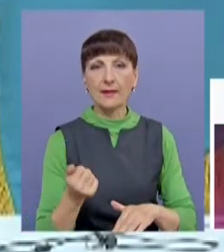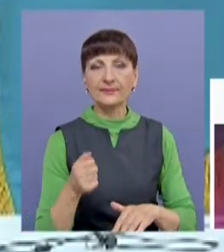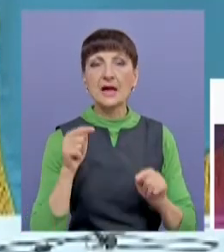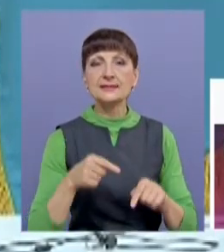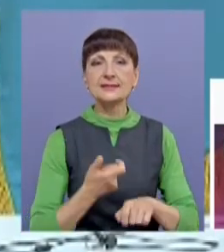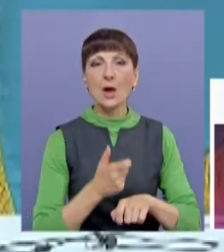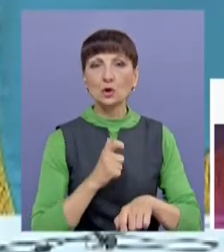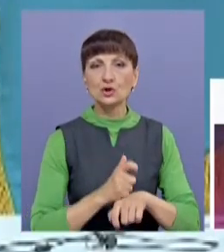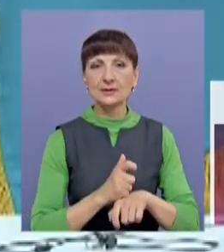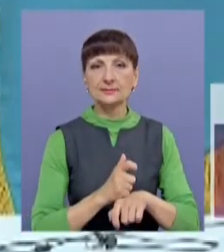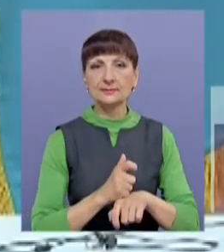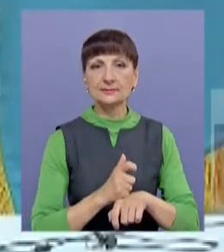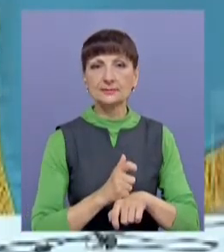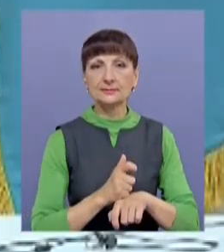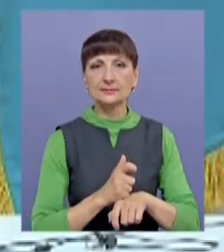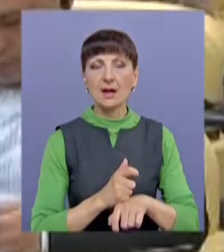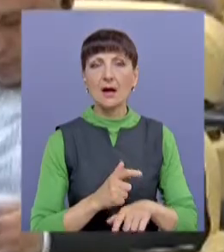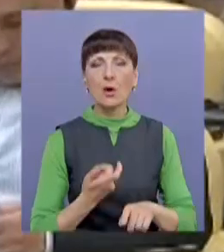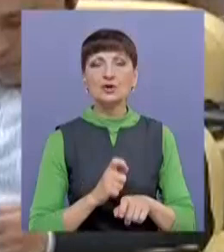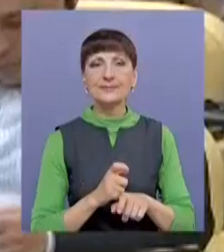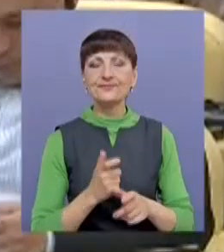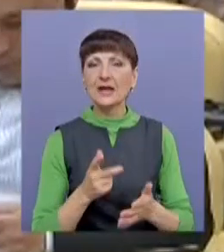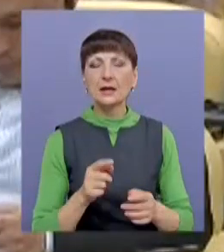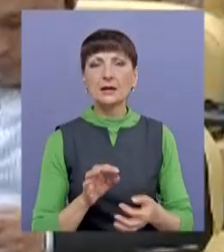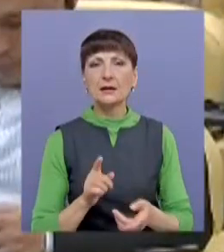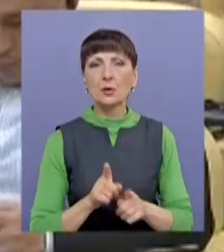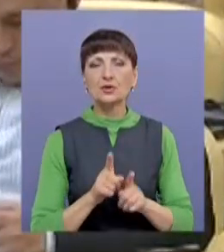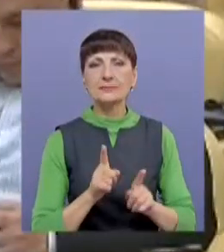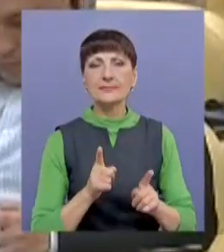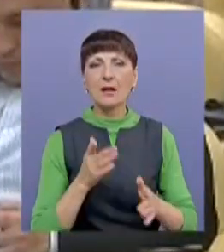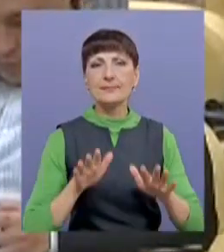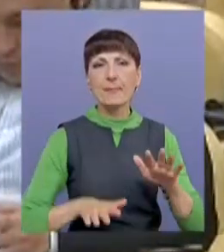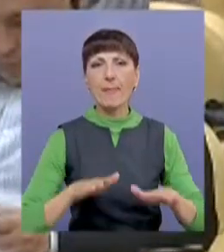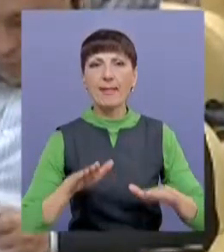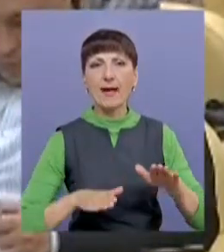Здесь очень такой деликатный и сложный баланс